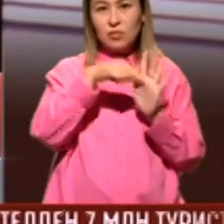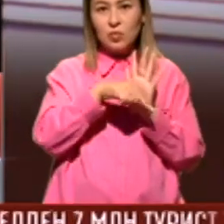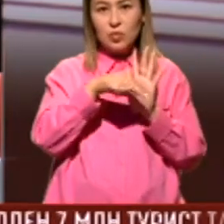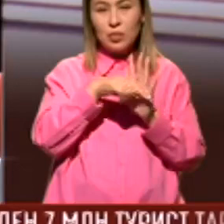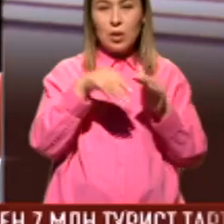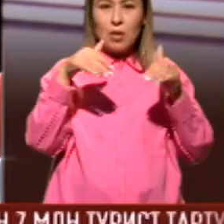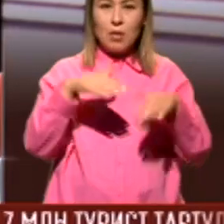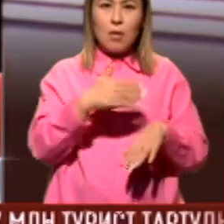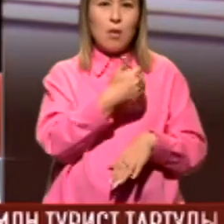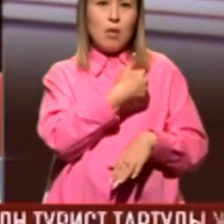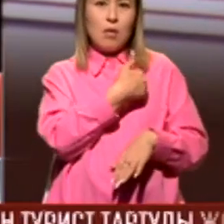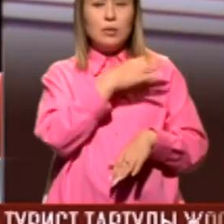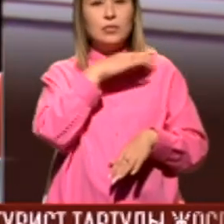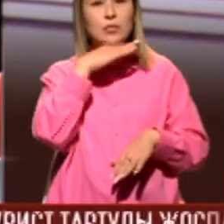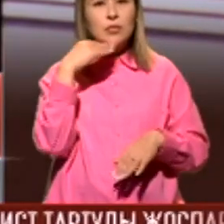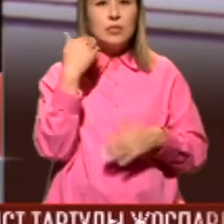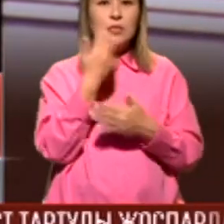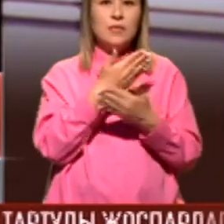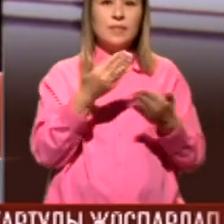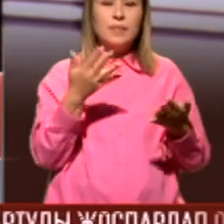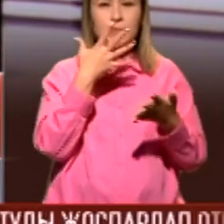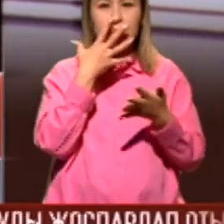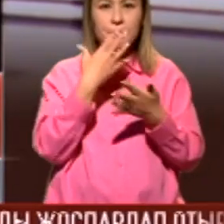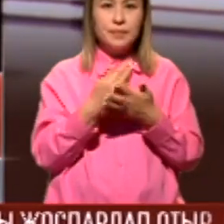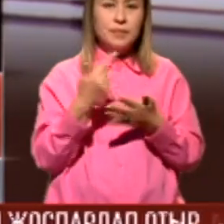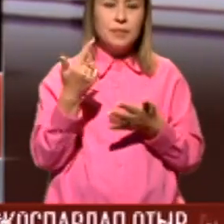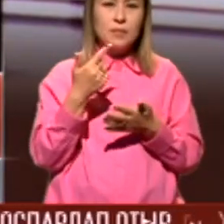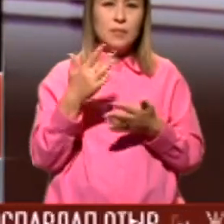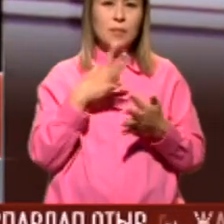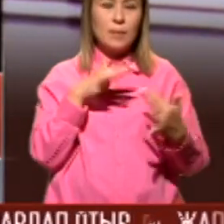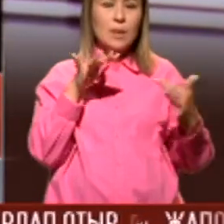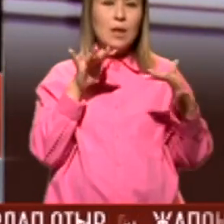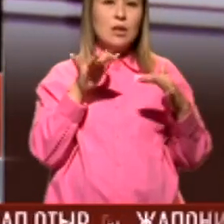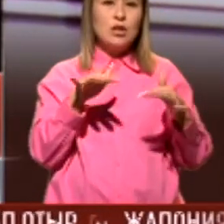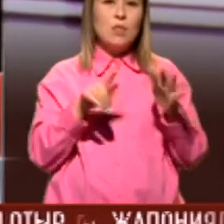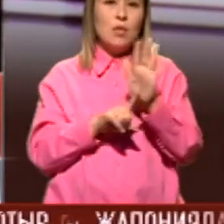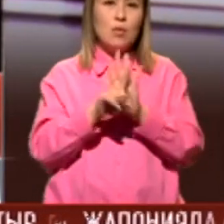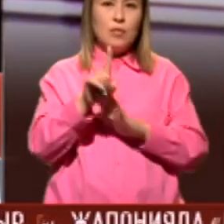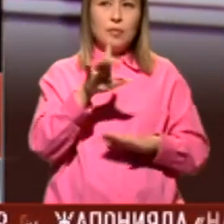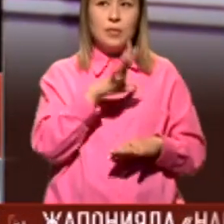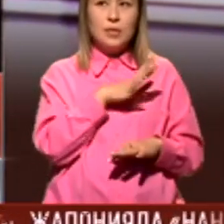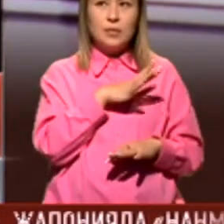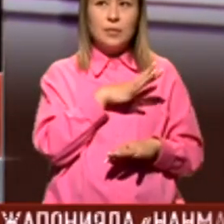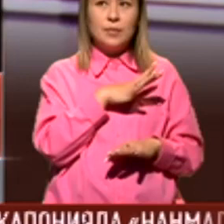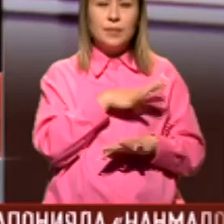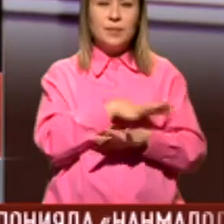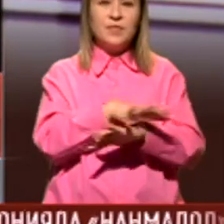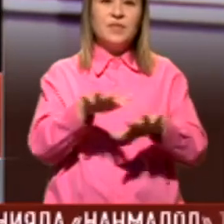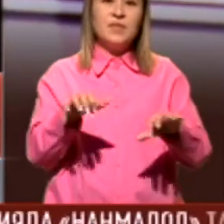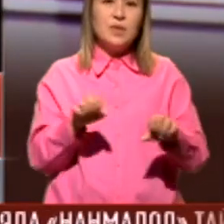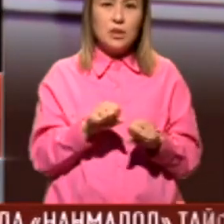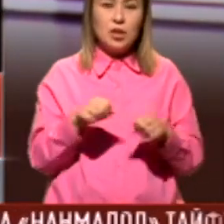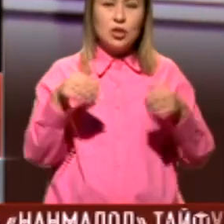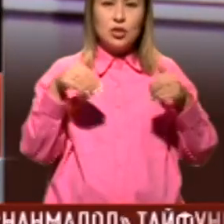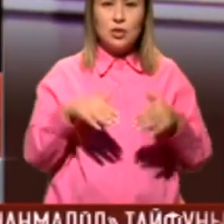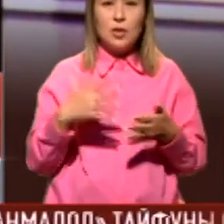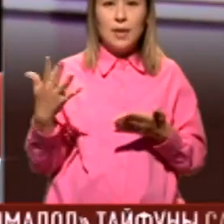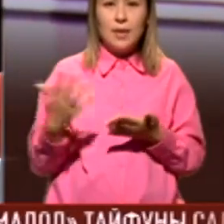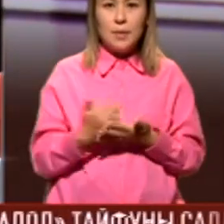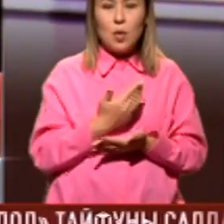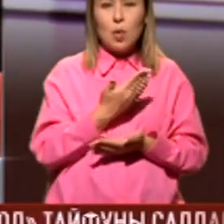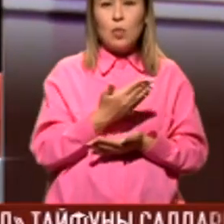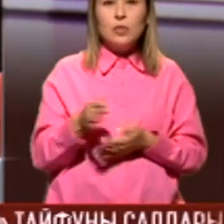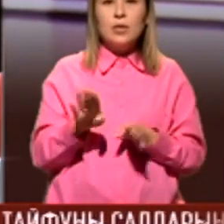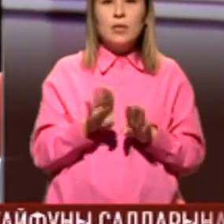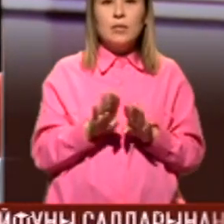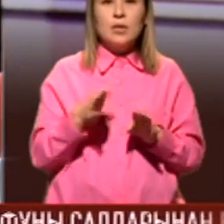шешеді. Кезінде Капитолийға осы 2 жыл бұрын шабуыл болды ғой, шешіп алды Америка. Иә, баса көктеп кірді, шешіп алды. Ал сондай дүниені